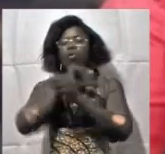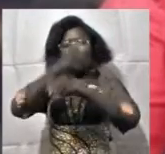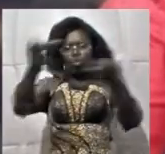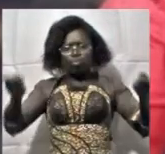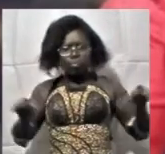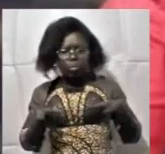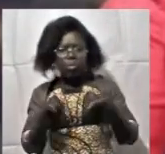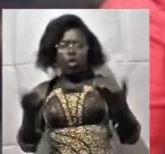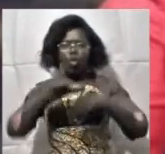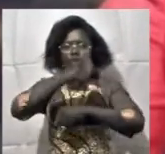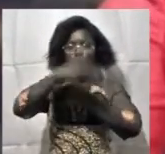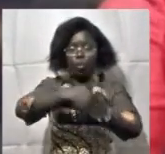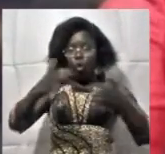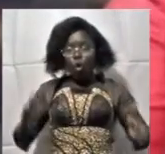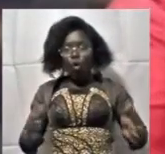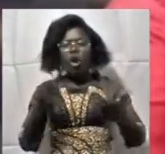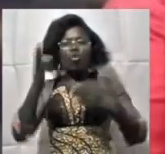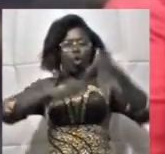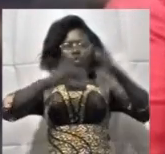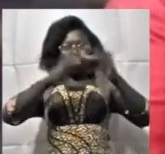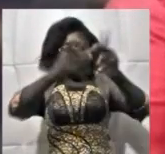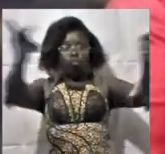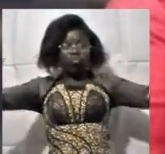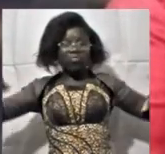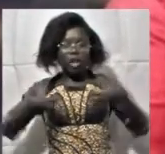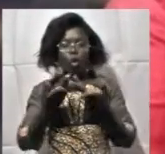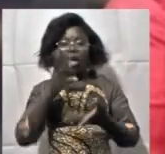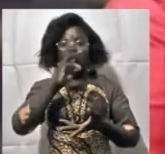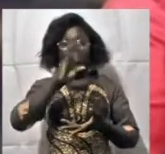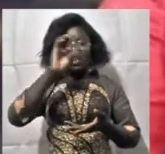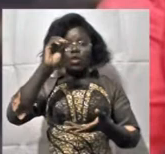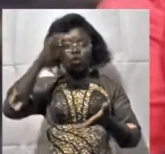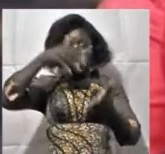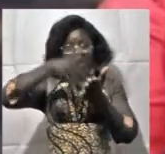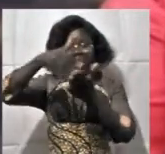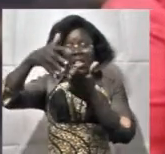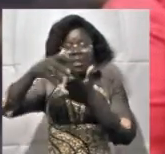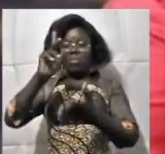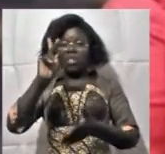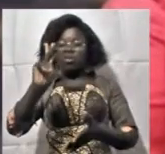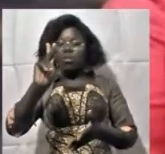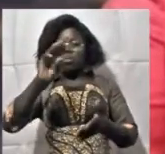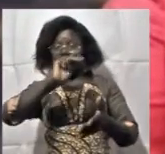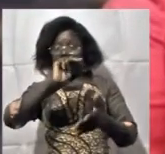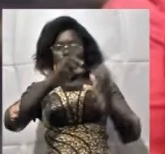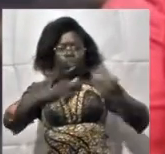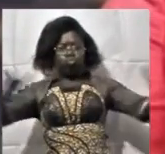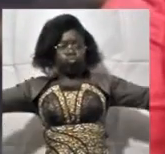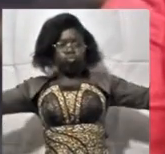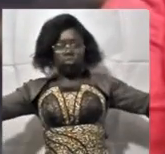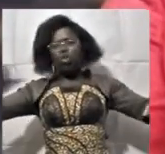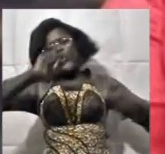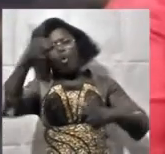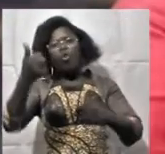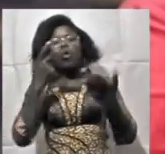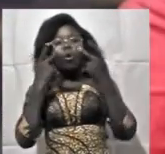offrir 350 chambres et suites, un auditorium et des bureaux. Il est bâti sur une superficie générale de